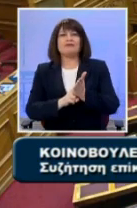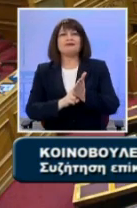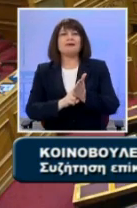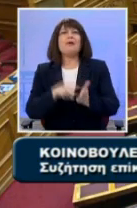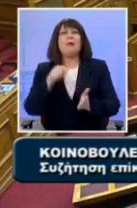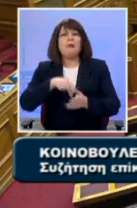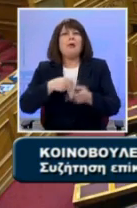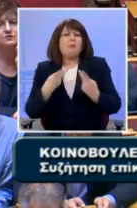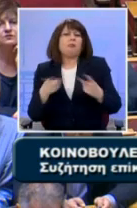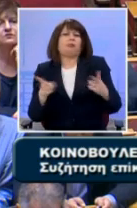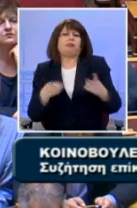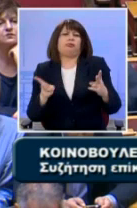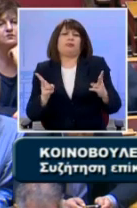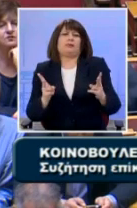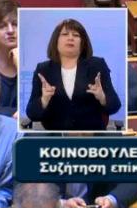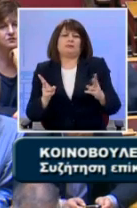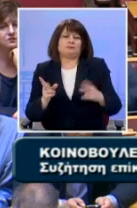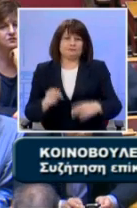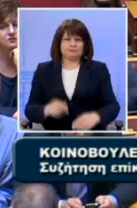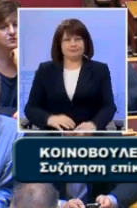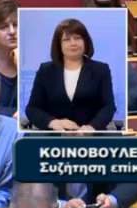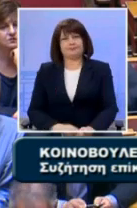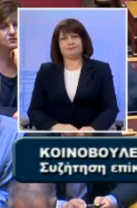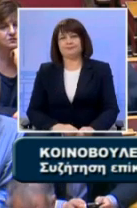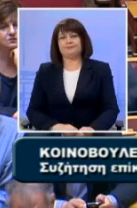αποκλείσει.